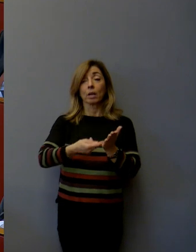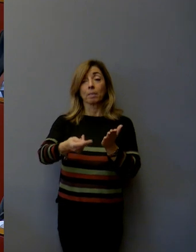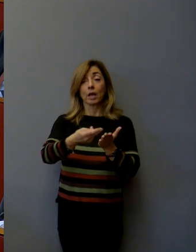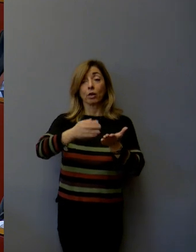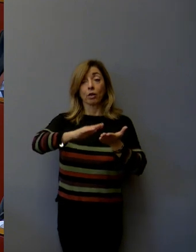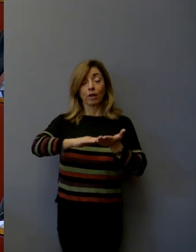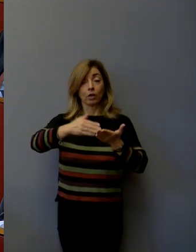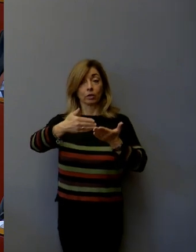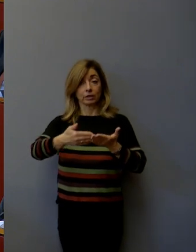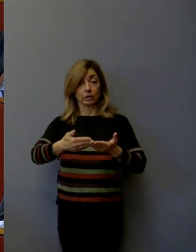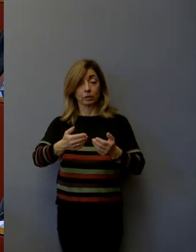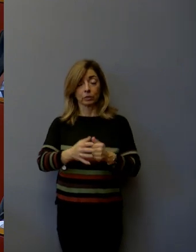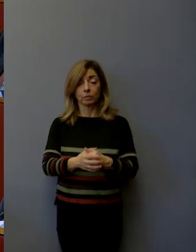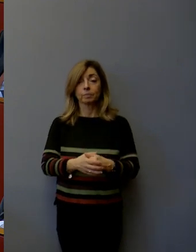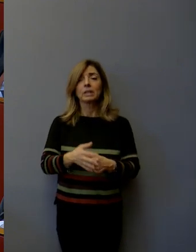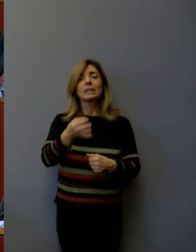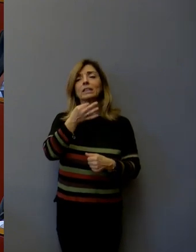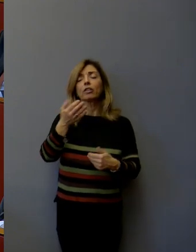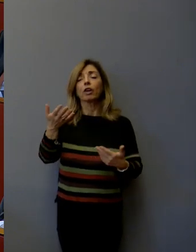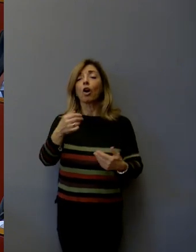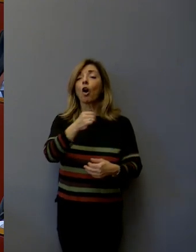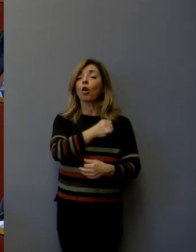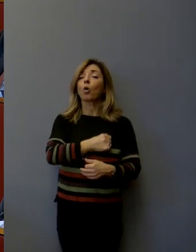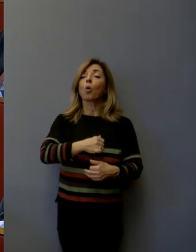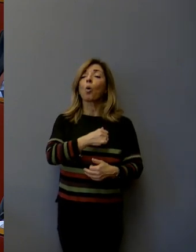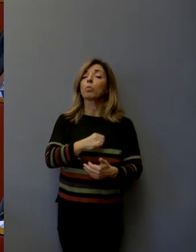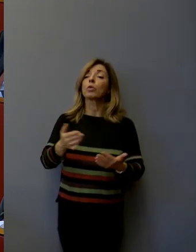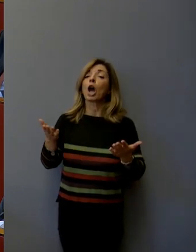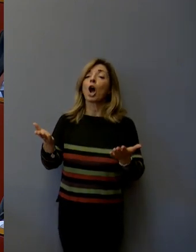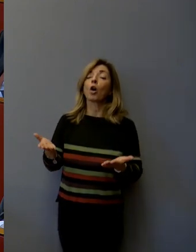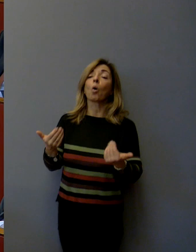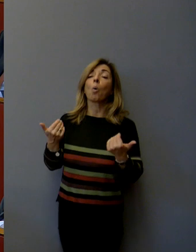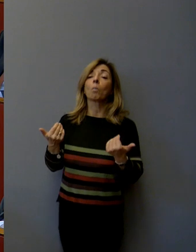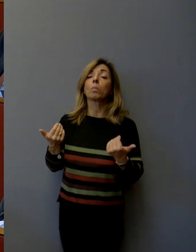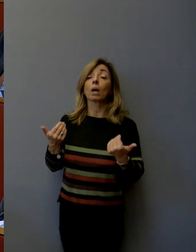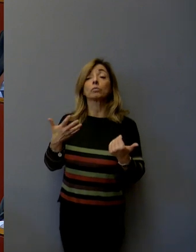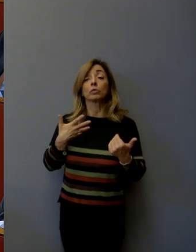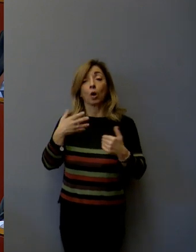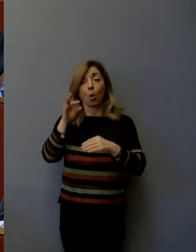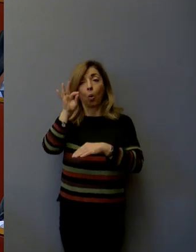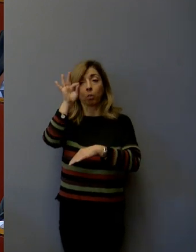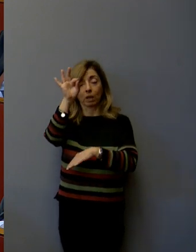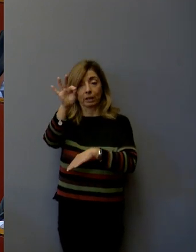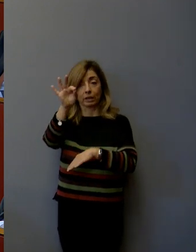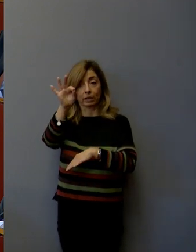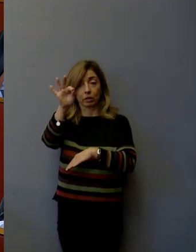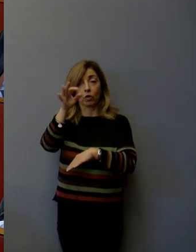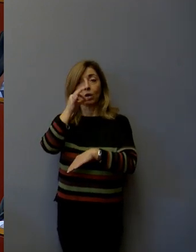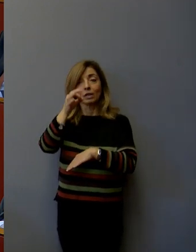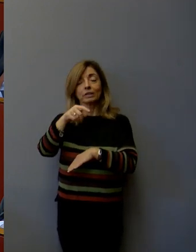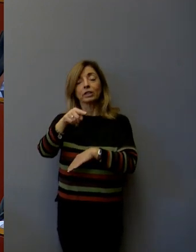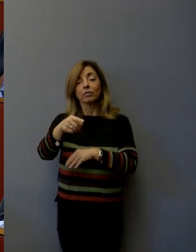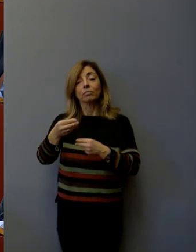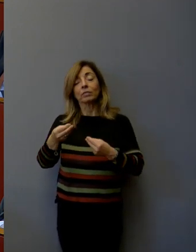compra non per comprare ma compra con un obiettivo che è quello di dare una nuova vita una